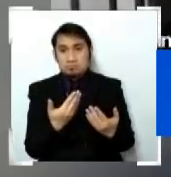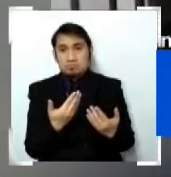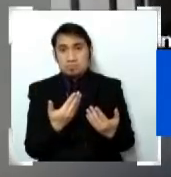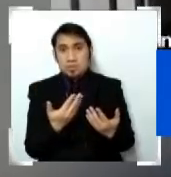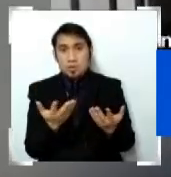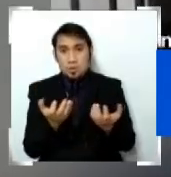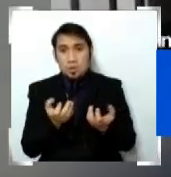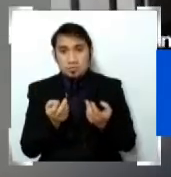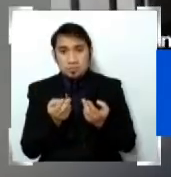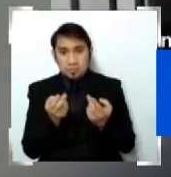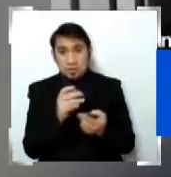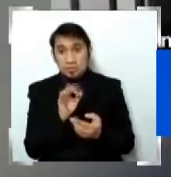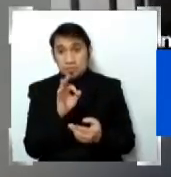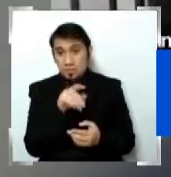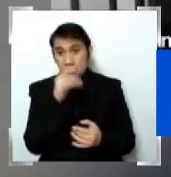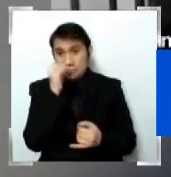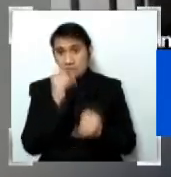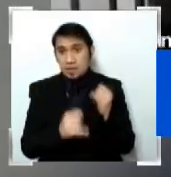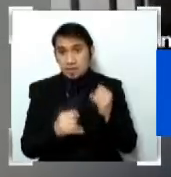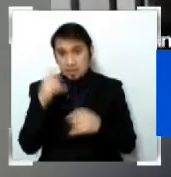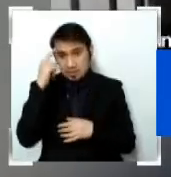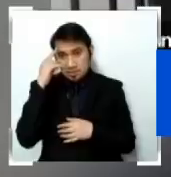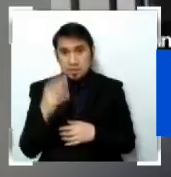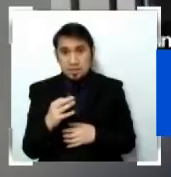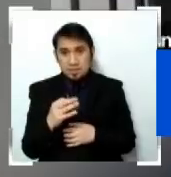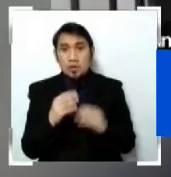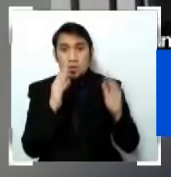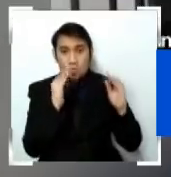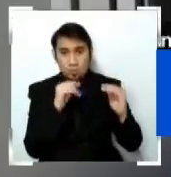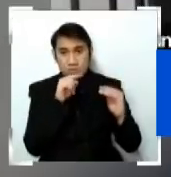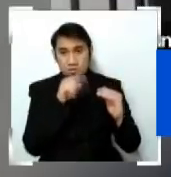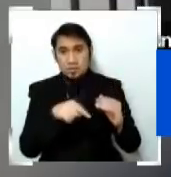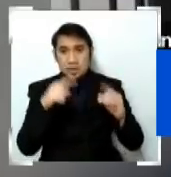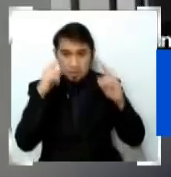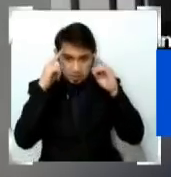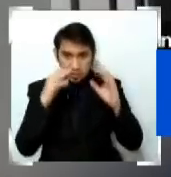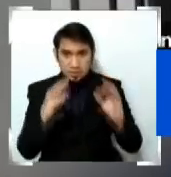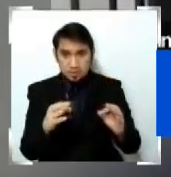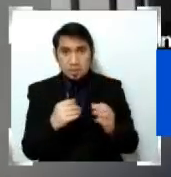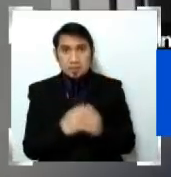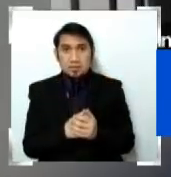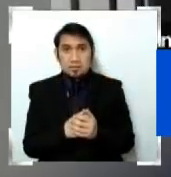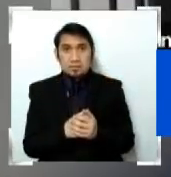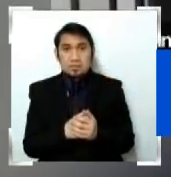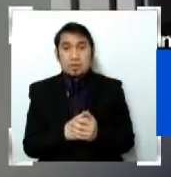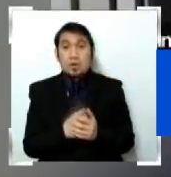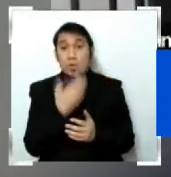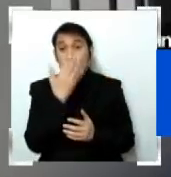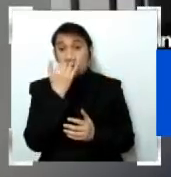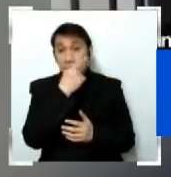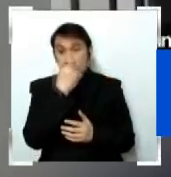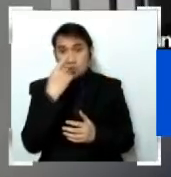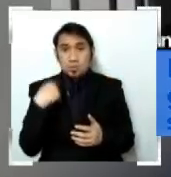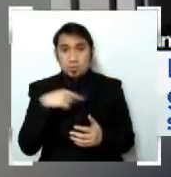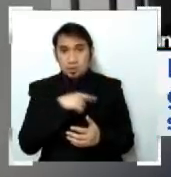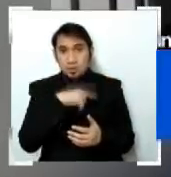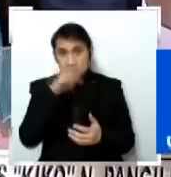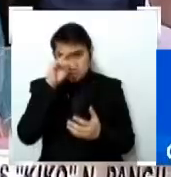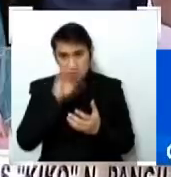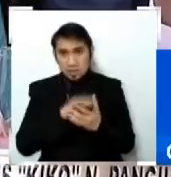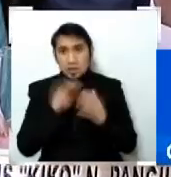finally decides. At sana mag-decide siya na tumakbo dahil naniniwala tayo na meron siyang kapasidad at